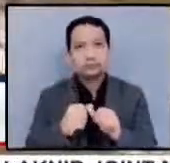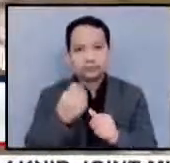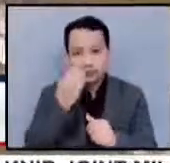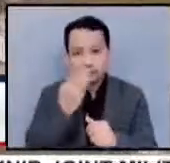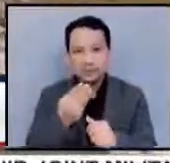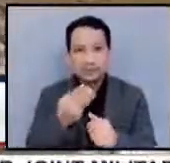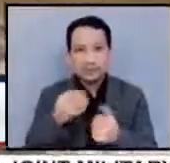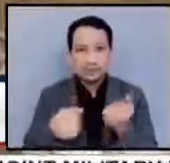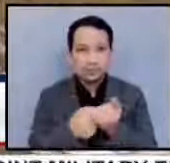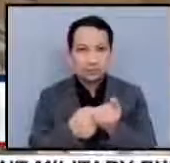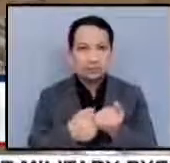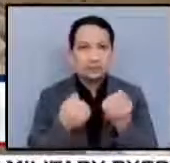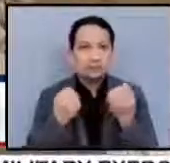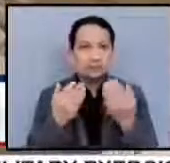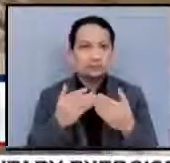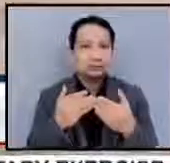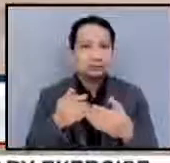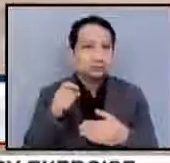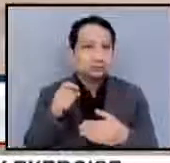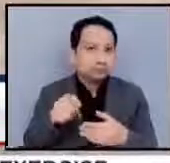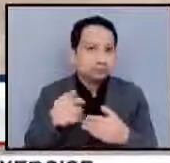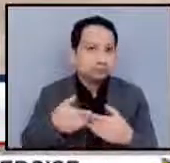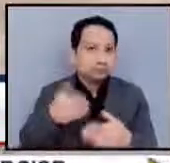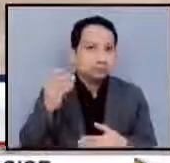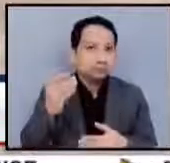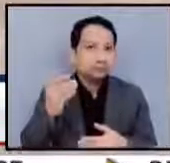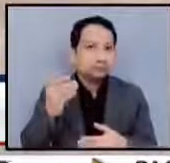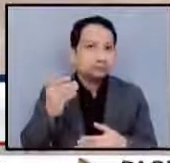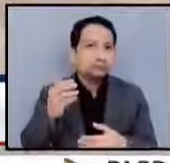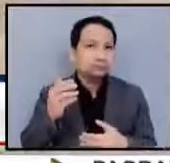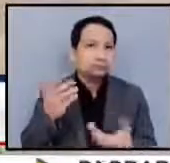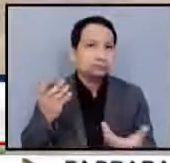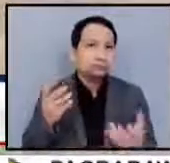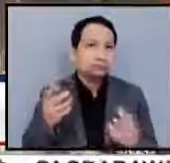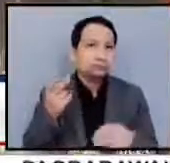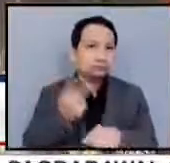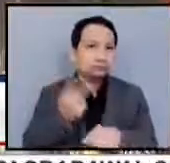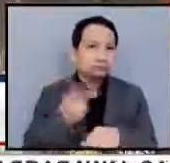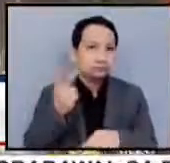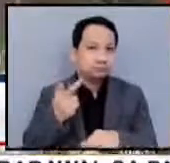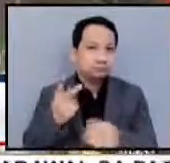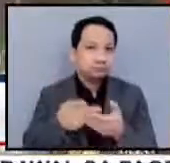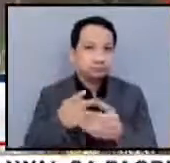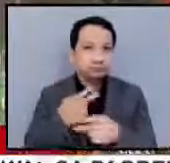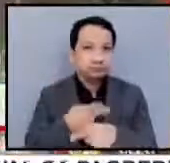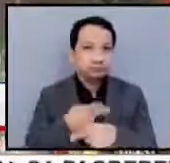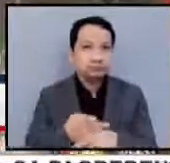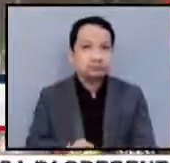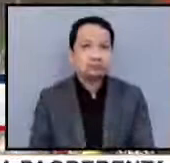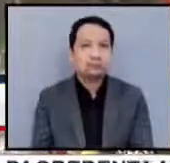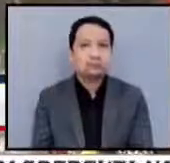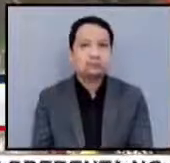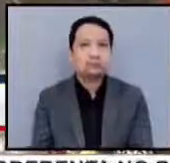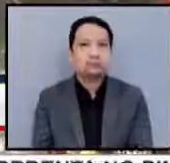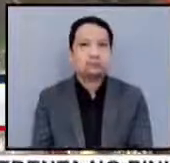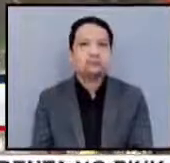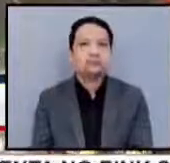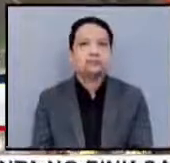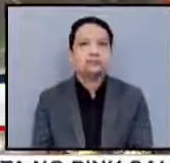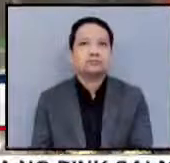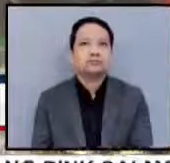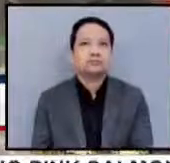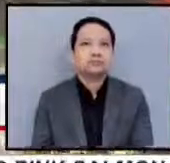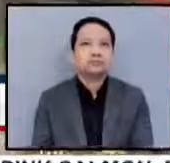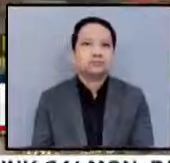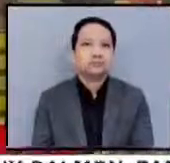pero mataas ang demand. Ang resulta, dobleng presyo nito sa merkado. Kagaya ng mga big player na wala na,